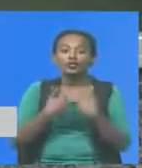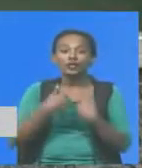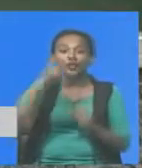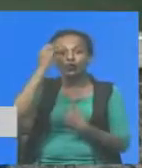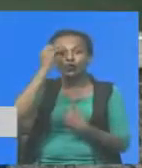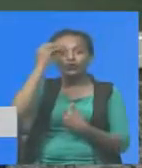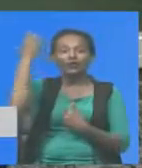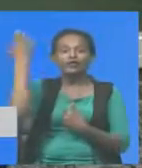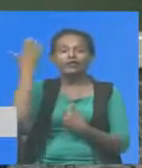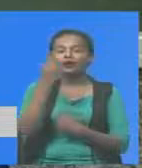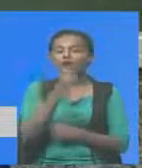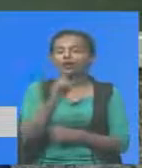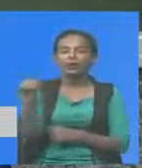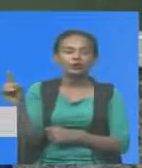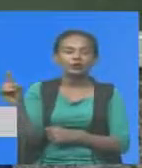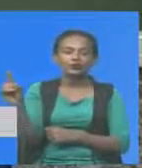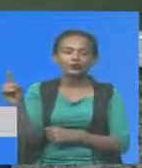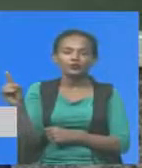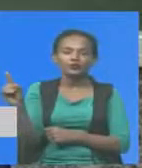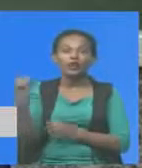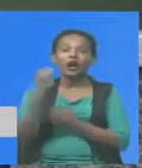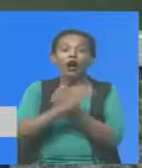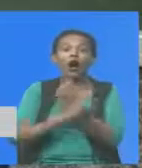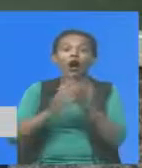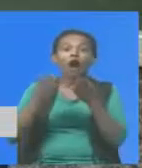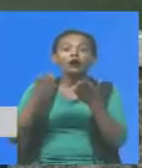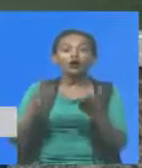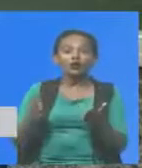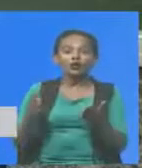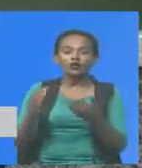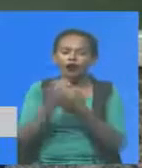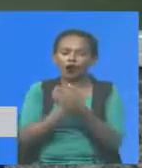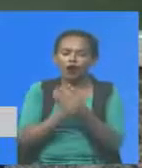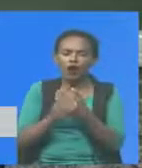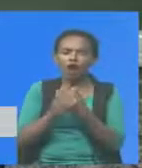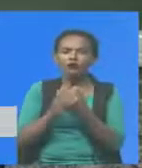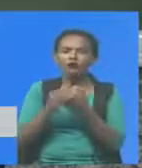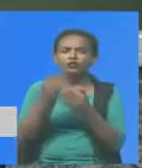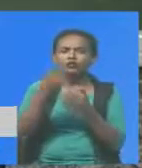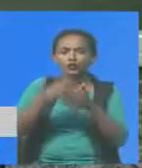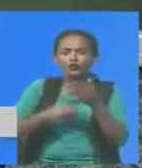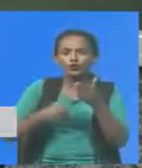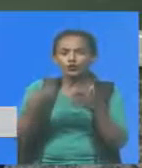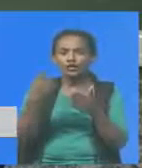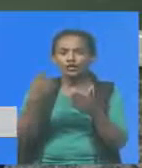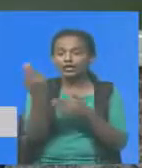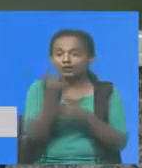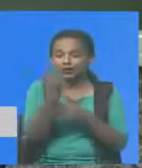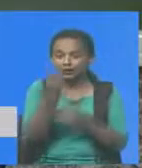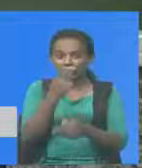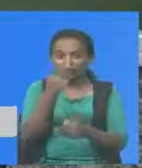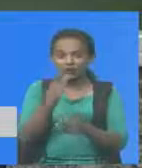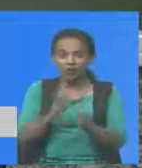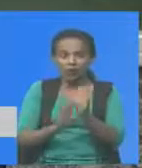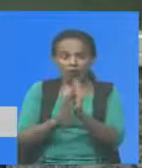መዘንጋት የለበትም። ሀገራዊ የጋራ ሴቶችን ለመጠበቅና ለማጎልበት